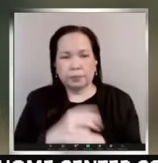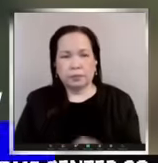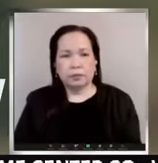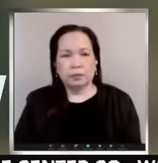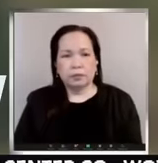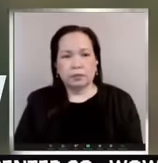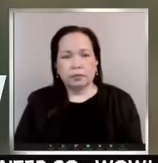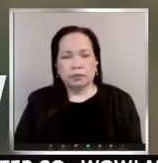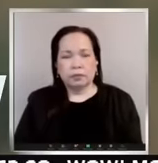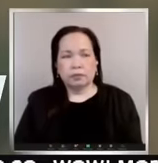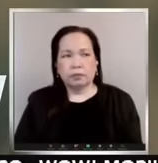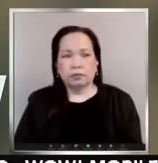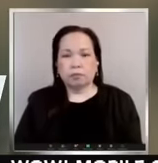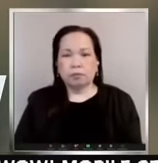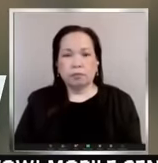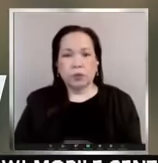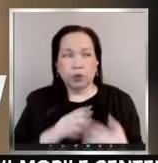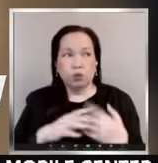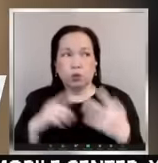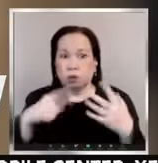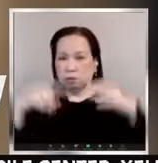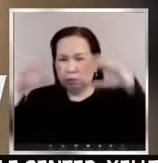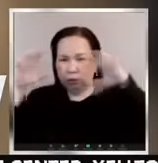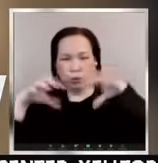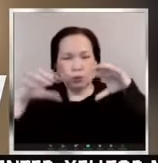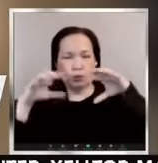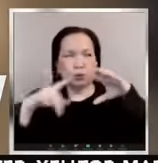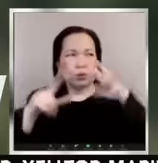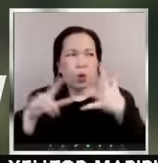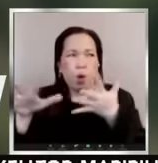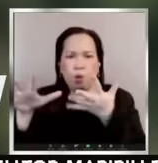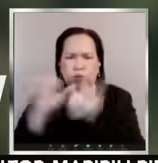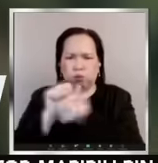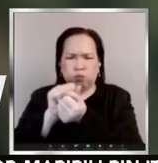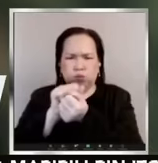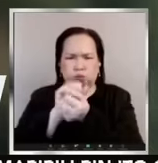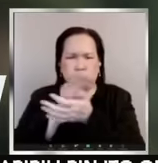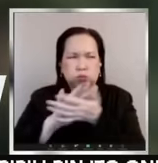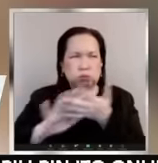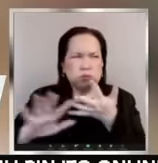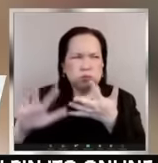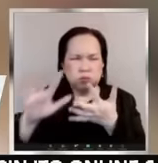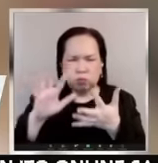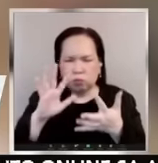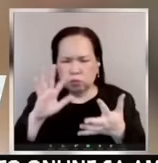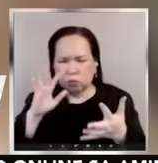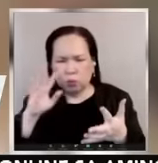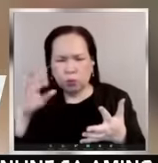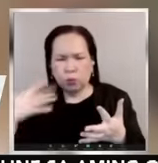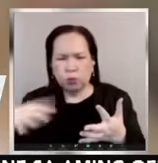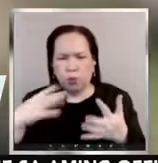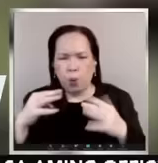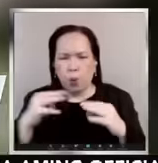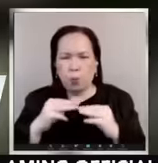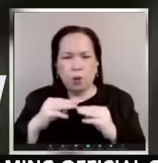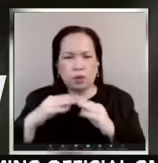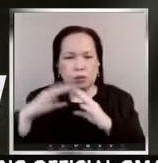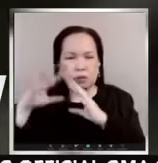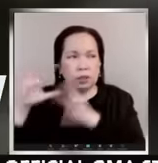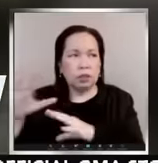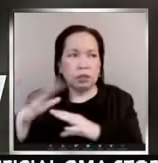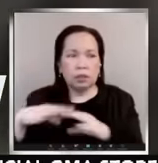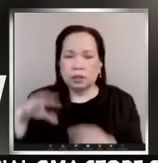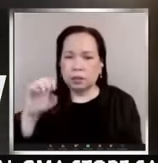Tila binura sa mapa at hindi makilala ang bahaging ito ng mabundok na barangay sa Mudan, Sarangani Province. Tanawan ninyo